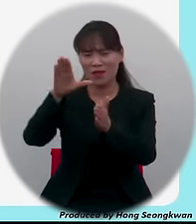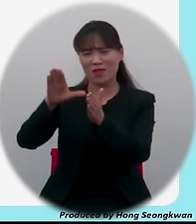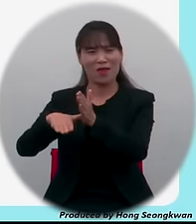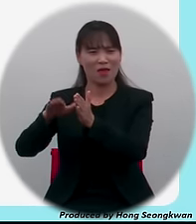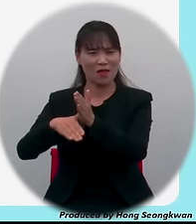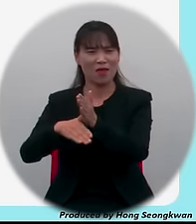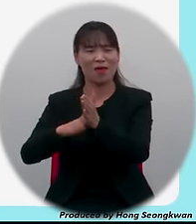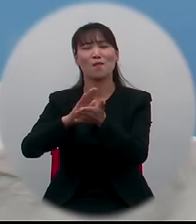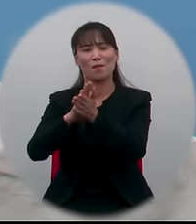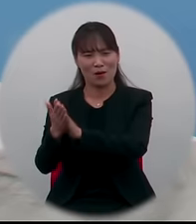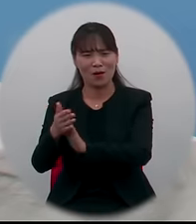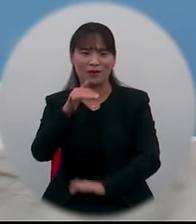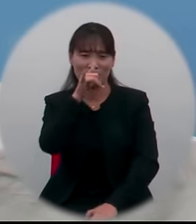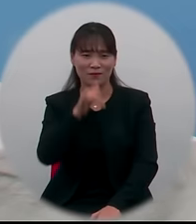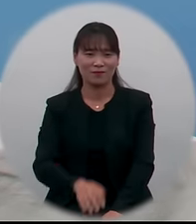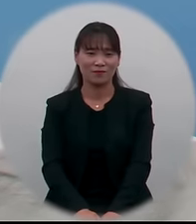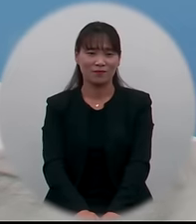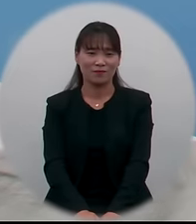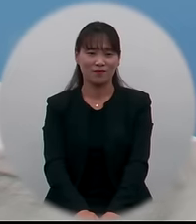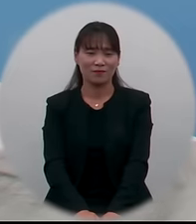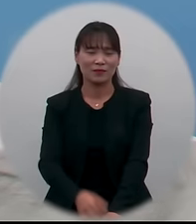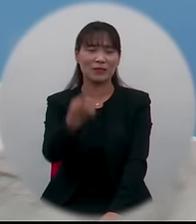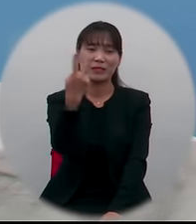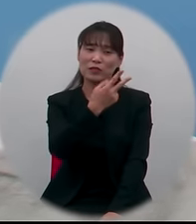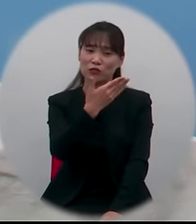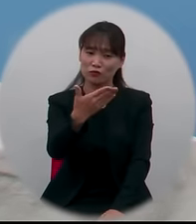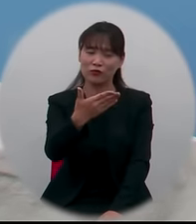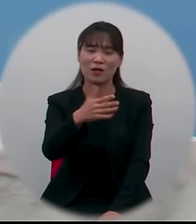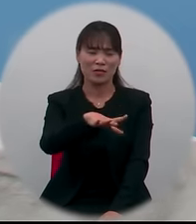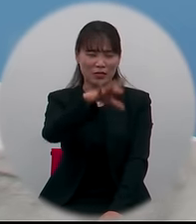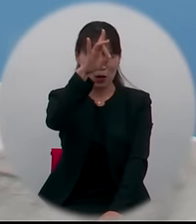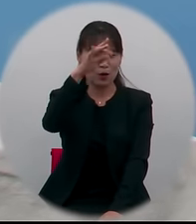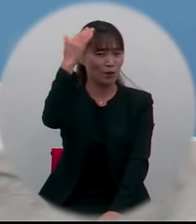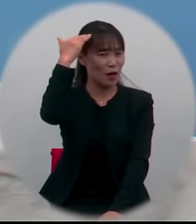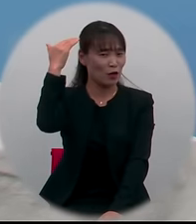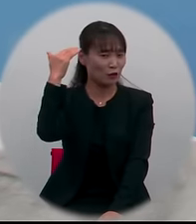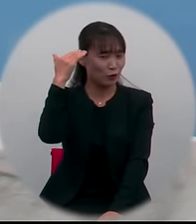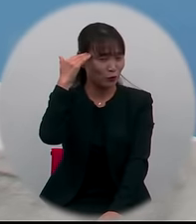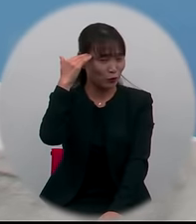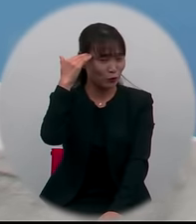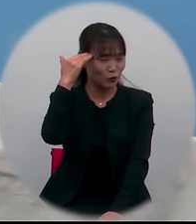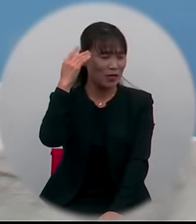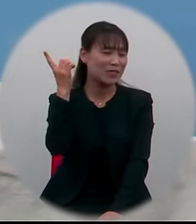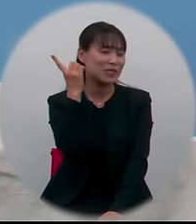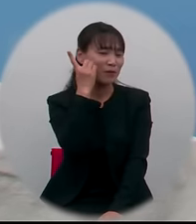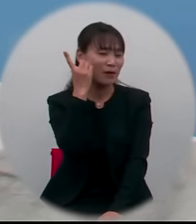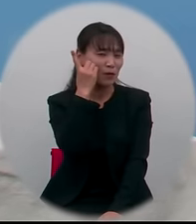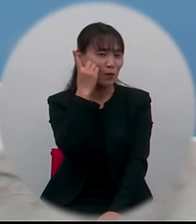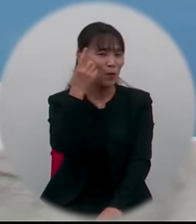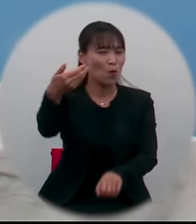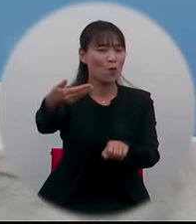변했다라는 의미입니다 2009년 우리나라의 최초의 스마트폰이라 할 수 있는 아이폰 3GS 상륙을 합니다 근데